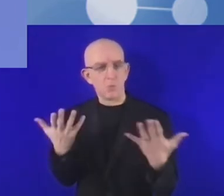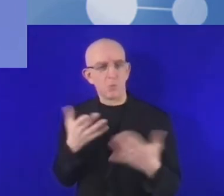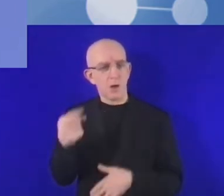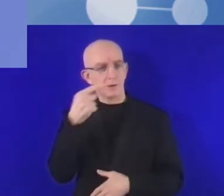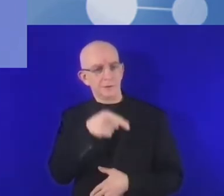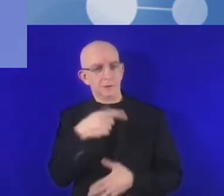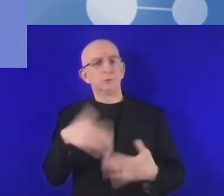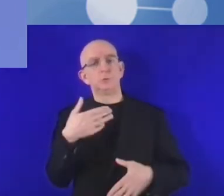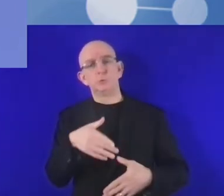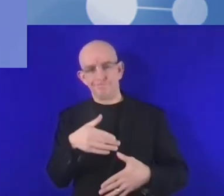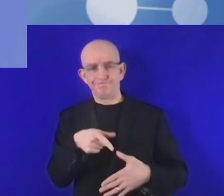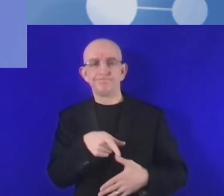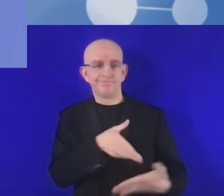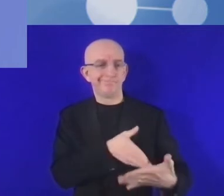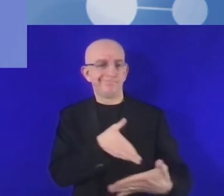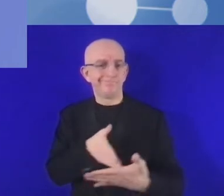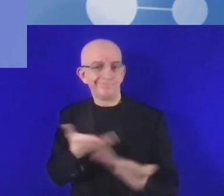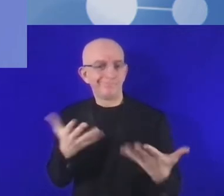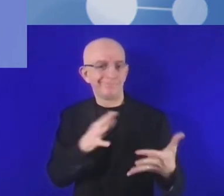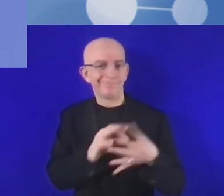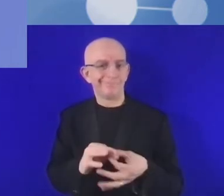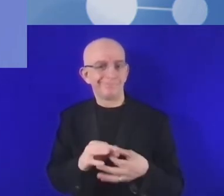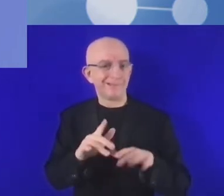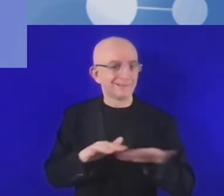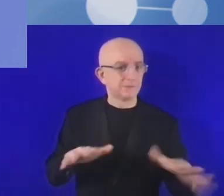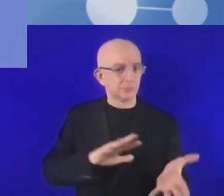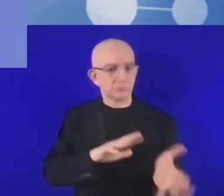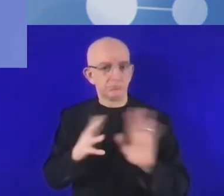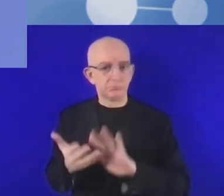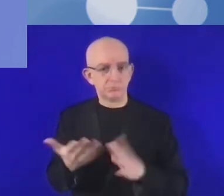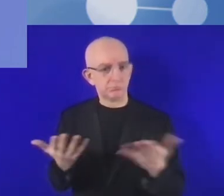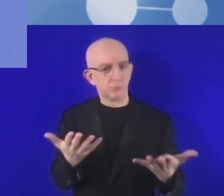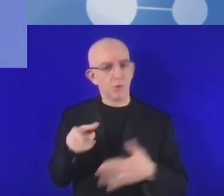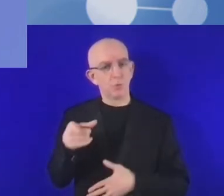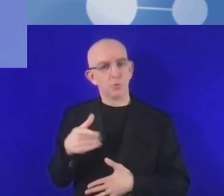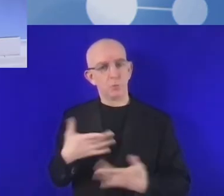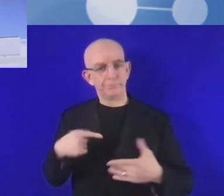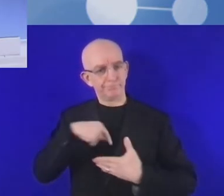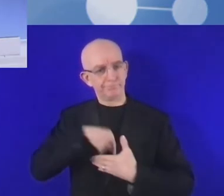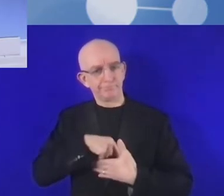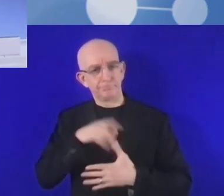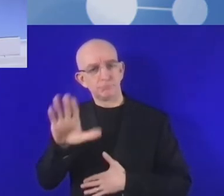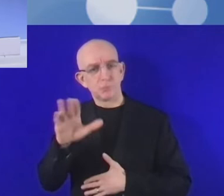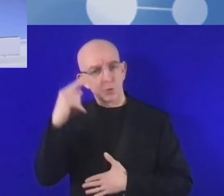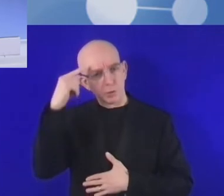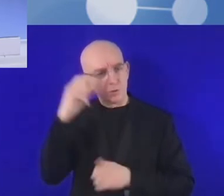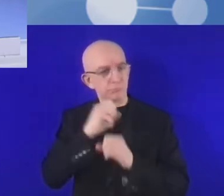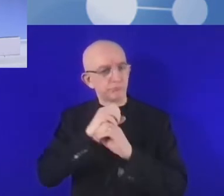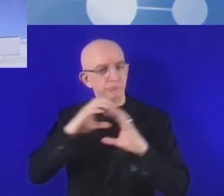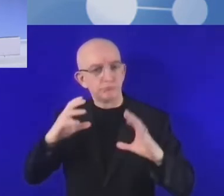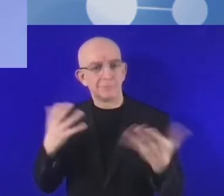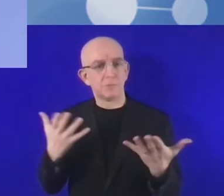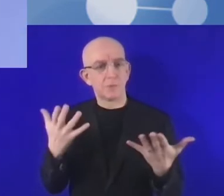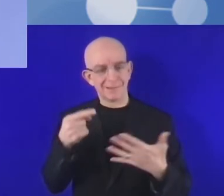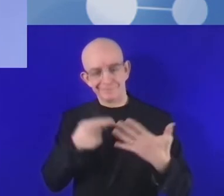下面有请SLB亚创新和技术部部长Armedi。根据您的经验，哪些您看见这个数字 数字化转型需